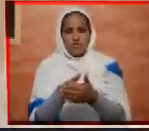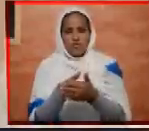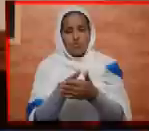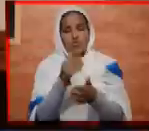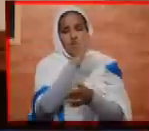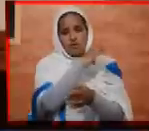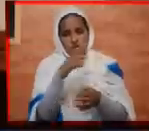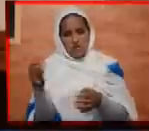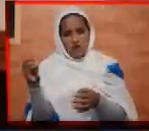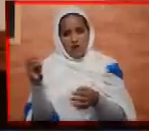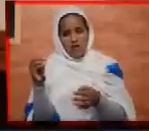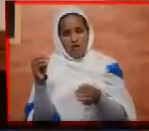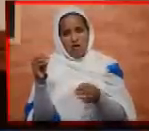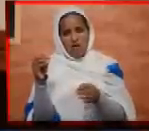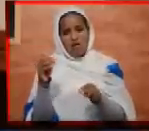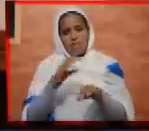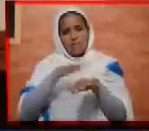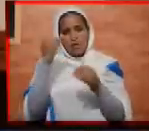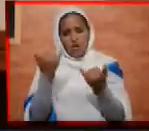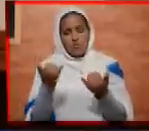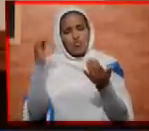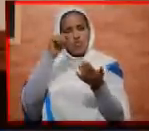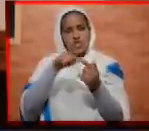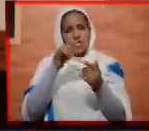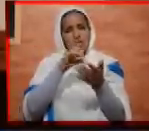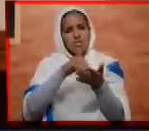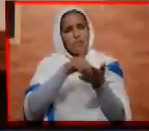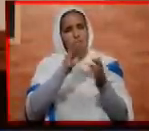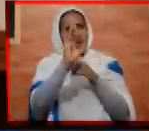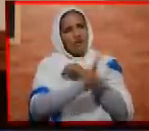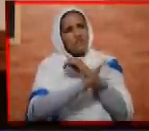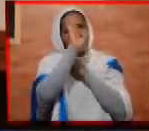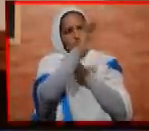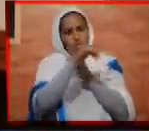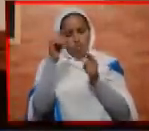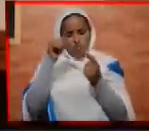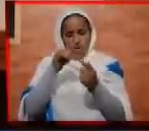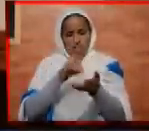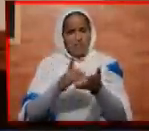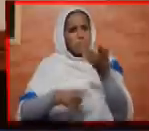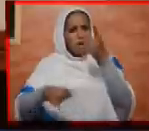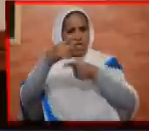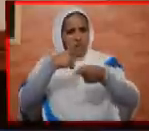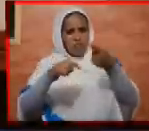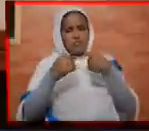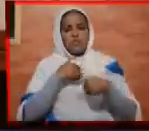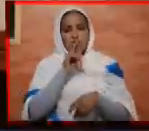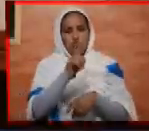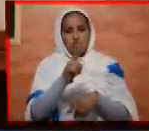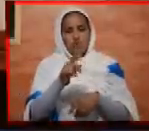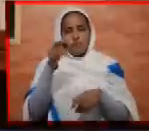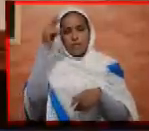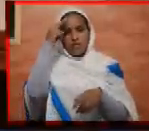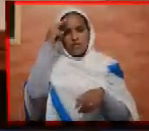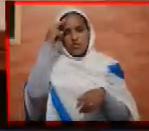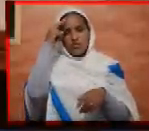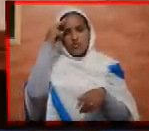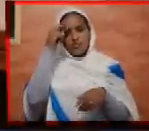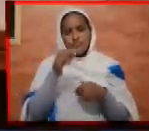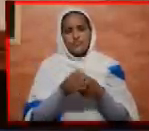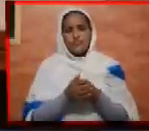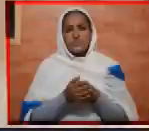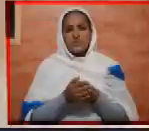ደግሞ በትምህርት ቤት በቤተክነት ትምህርት ቤት እየተማረ ጎን ለጎን ዘመናዊ ትምህርት